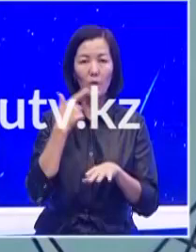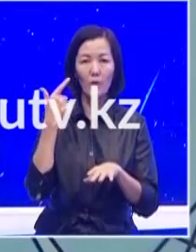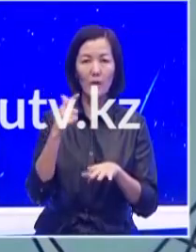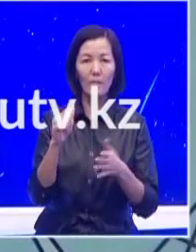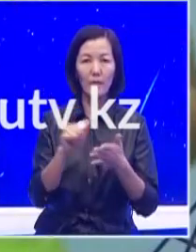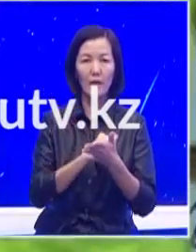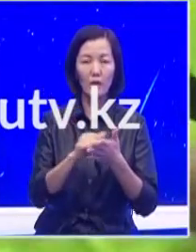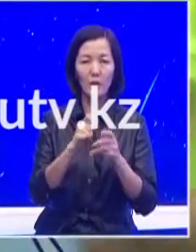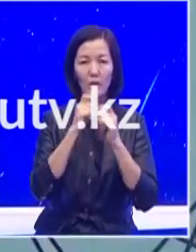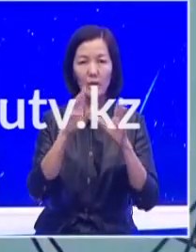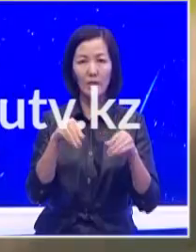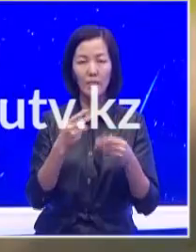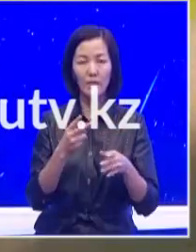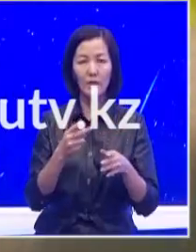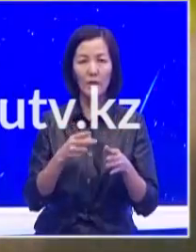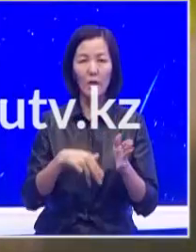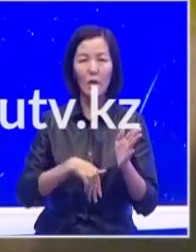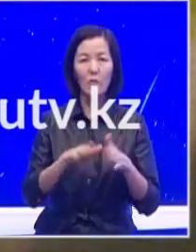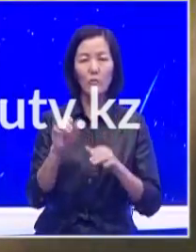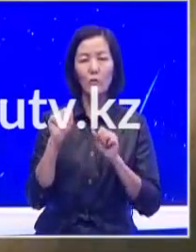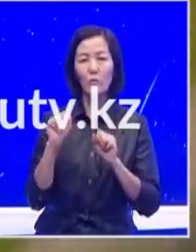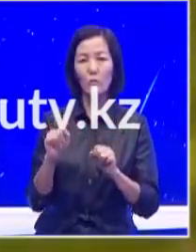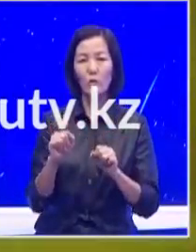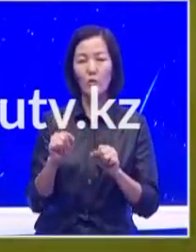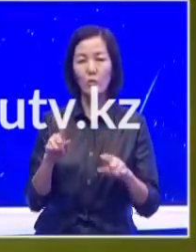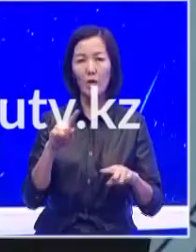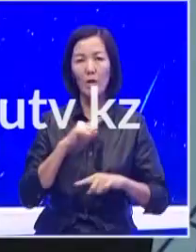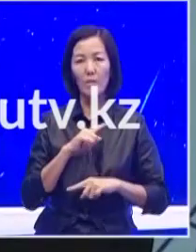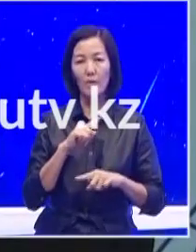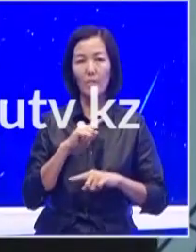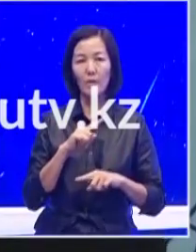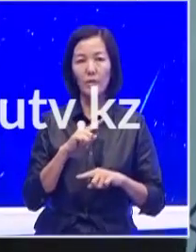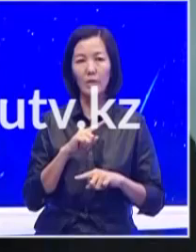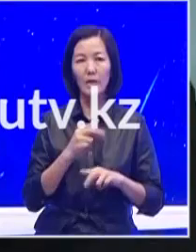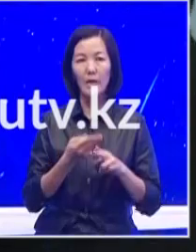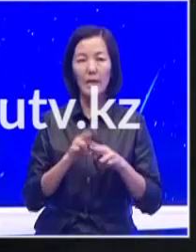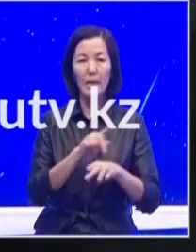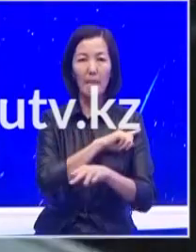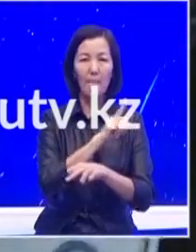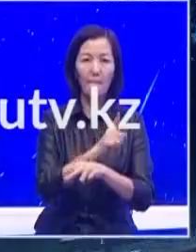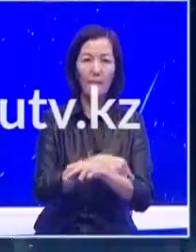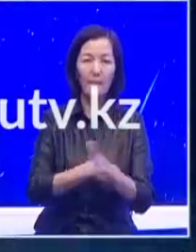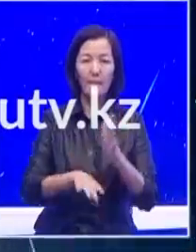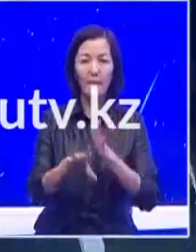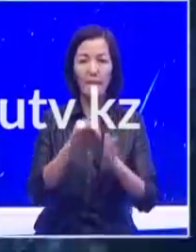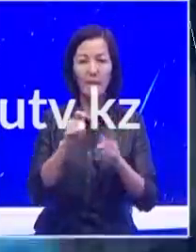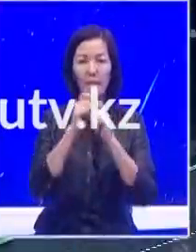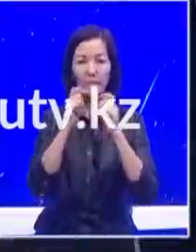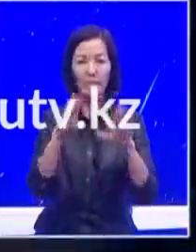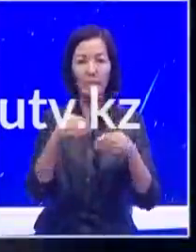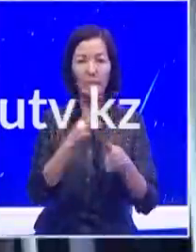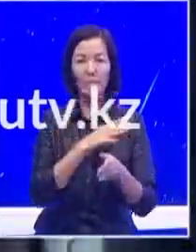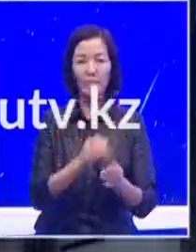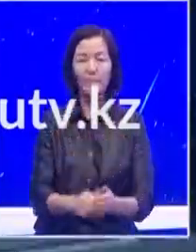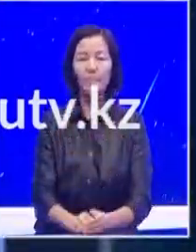сыйлықтармен марапатталды. Сонымен қатар үздік қорғаушы, шабуылшы, қақпашы танылымдары бойынша мықтылар анықталып, сый-сияпаттар көрсетілді. Жарқын